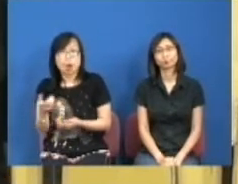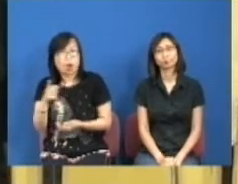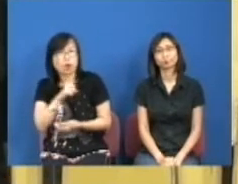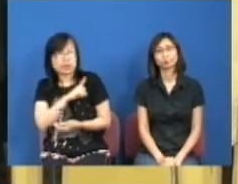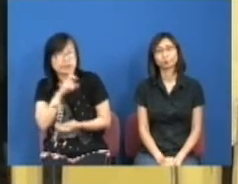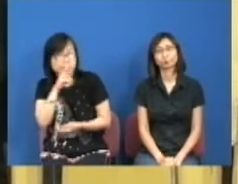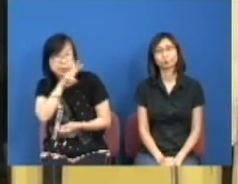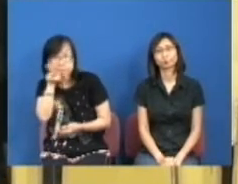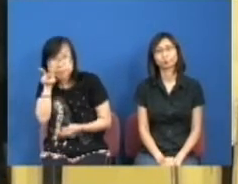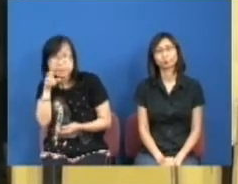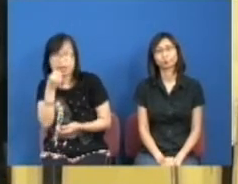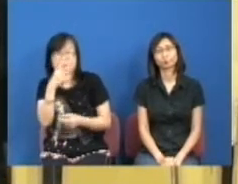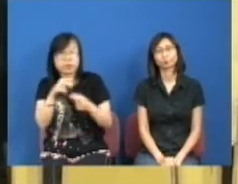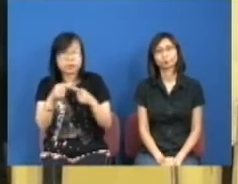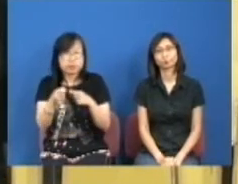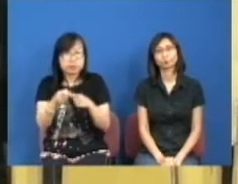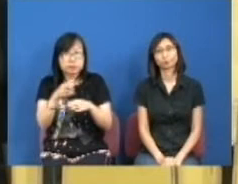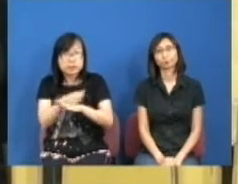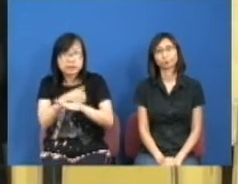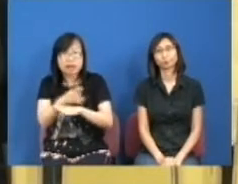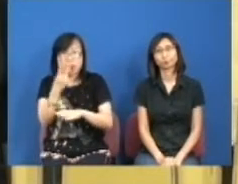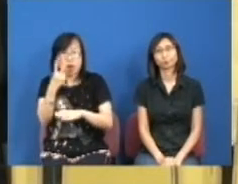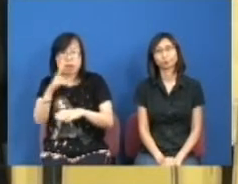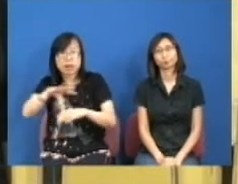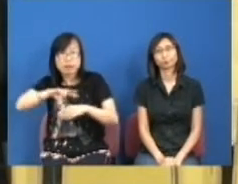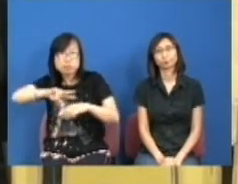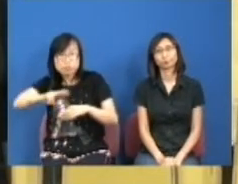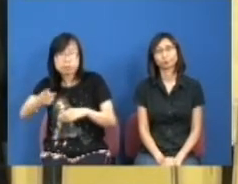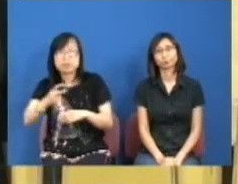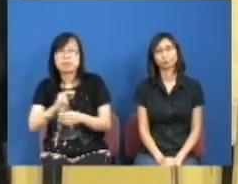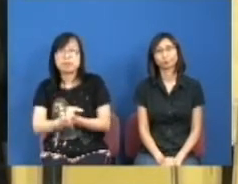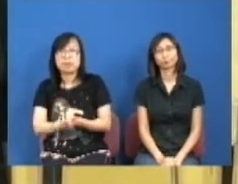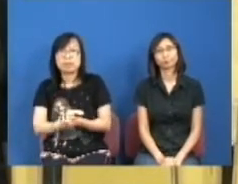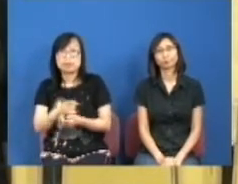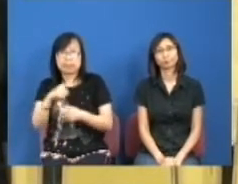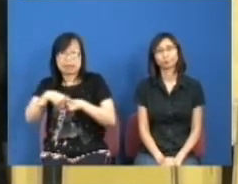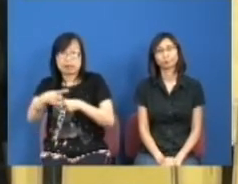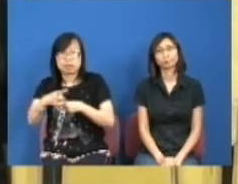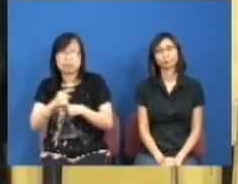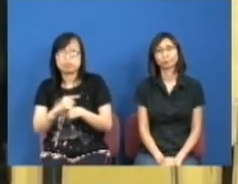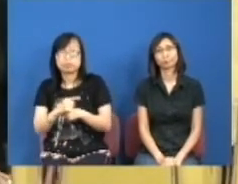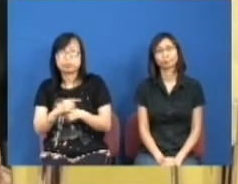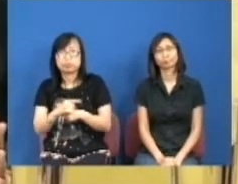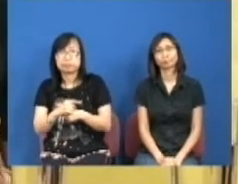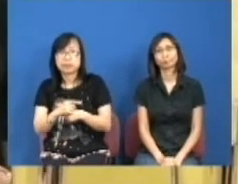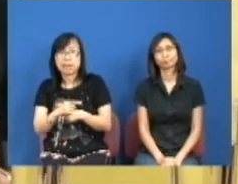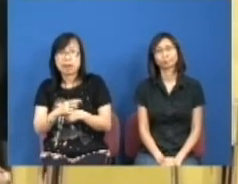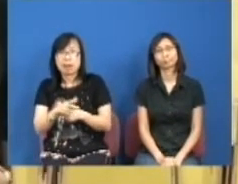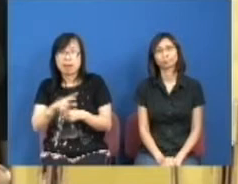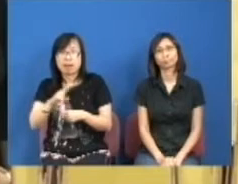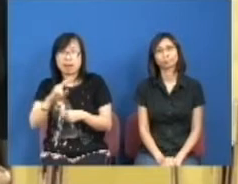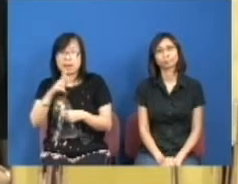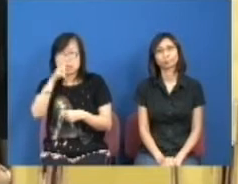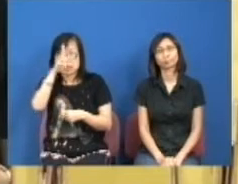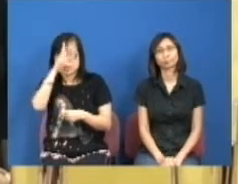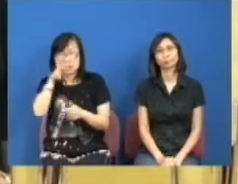察咧，就近年嚟香港公民社會有兩大嘅轉變。第一個轉變咧就係一個我哋 我哋所講嘅